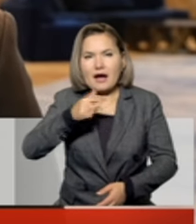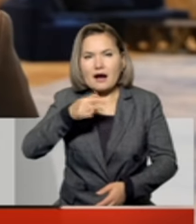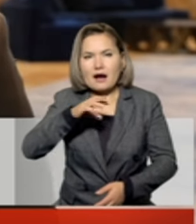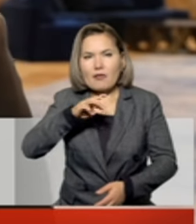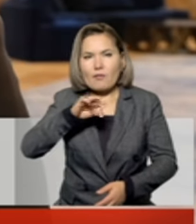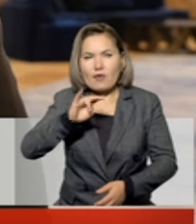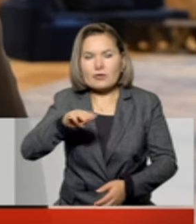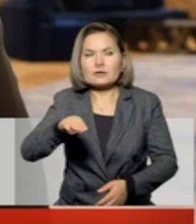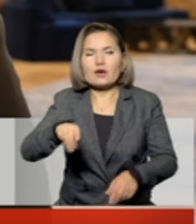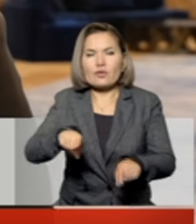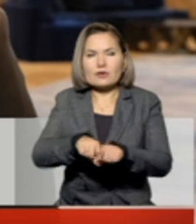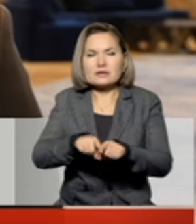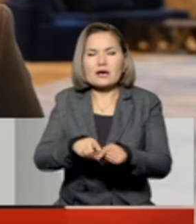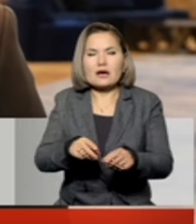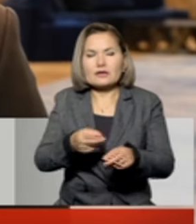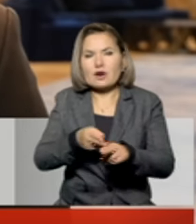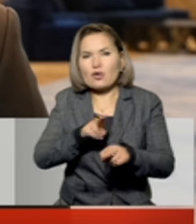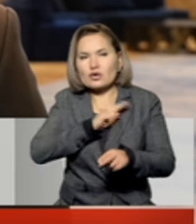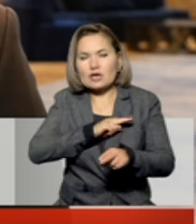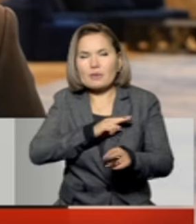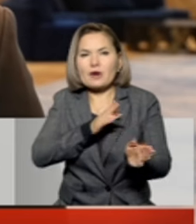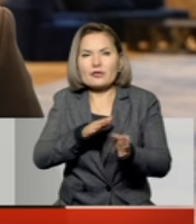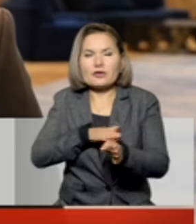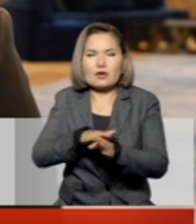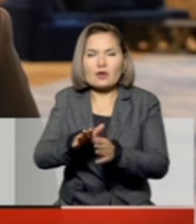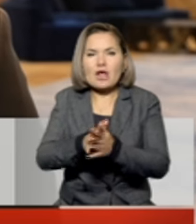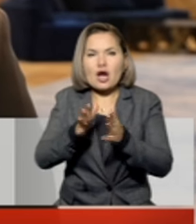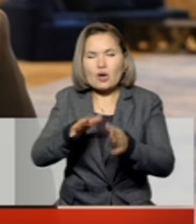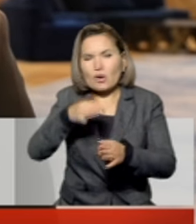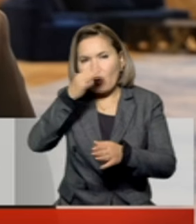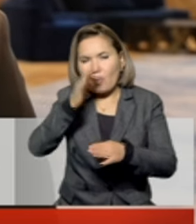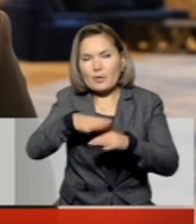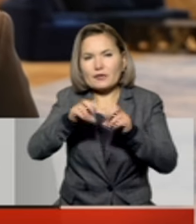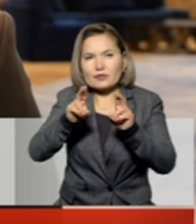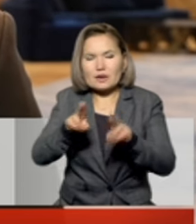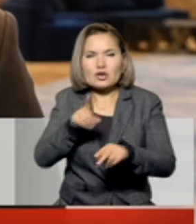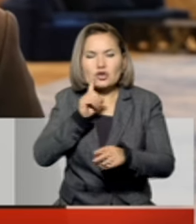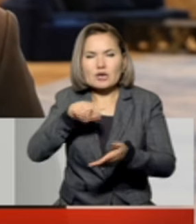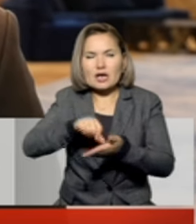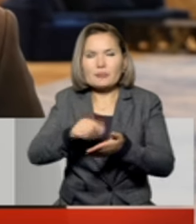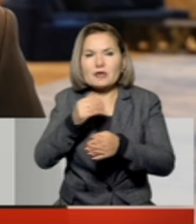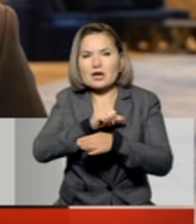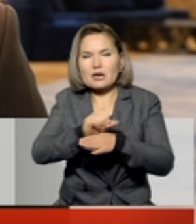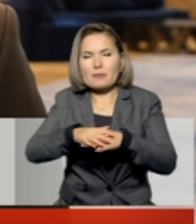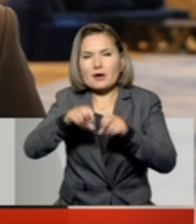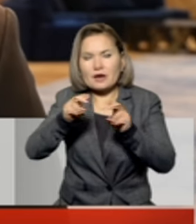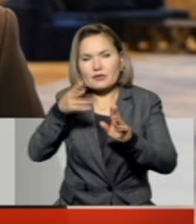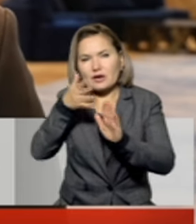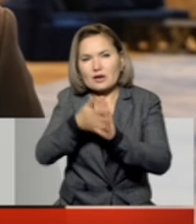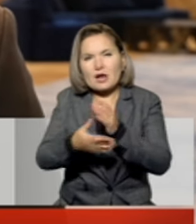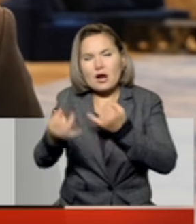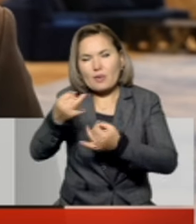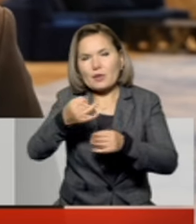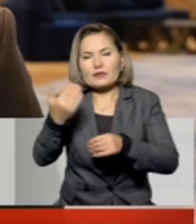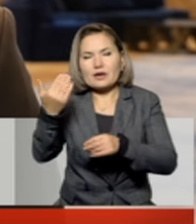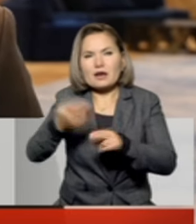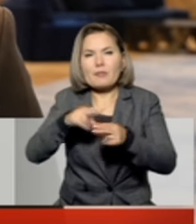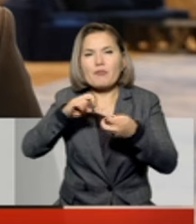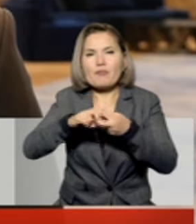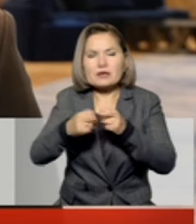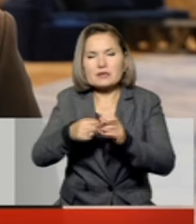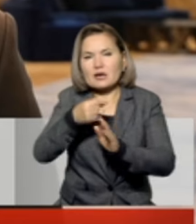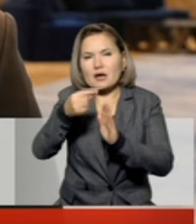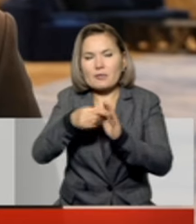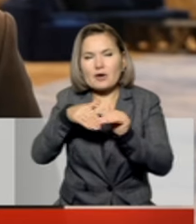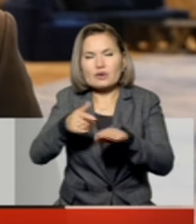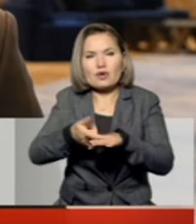қатысты іс-шараларды ұйымдастырады. Бұл талдауды жүргізетін мамандар айтарлықтай тәжірибелі. Шетел сарапшылары стратегиялық талдауды қалай жүргізетіні, олардың мәселеге қалай